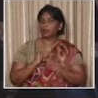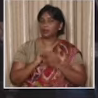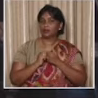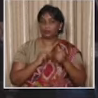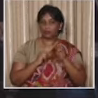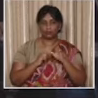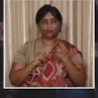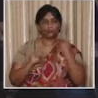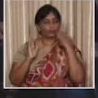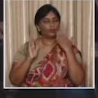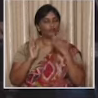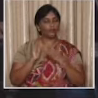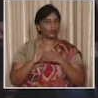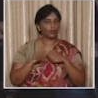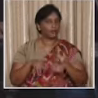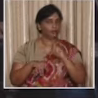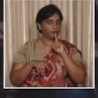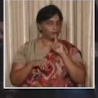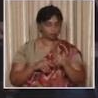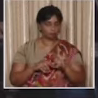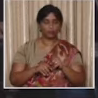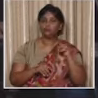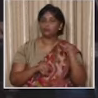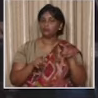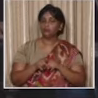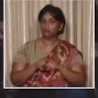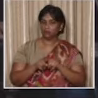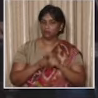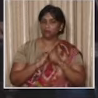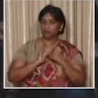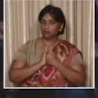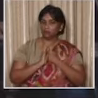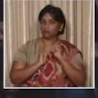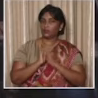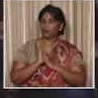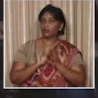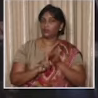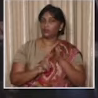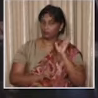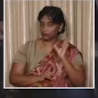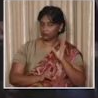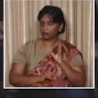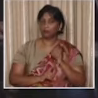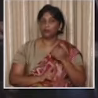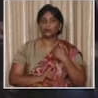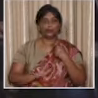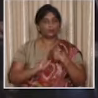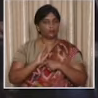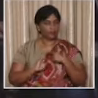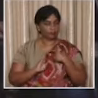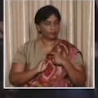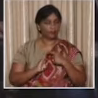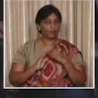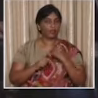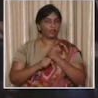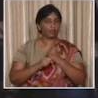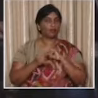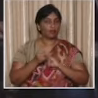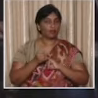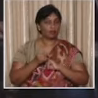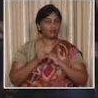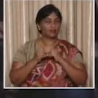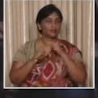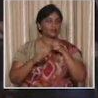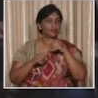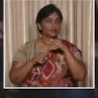ගන්න කියන අවධාරණය මේ අවස්ථාවේදී කරනවා. ඒ වගේම ගරු කාර්ක සභා සභාපතිතුමනි අපේ රටේ ග්‍රාමාරක්ෂක සේවයේ